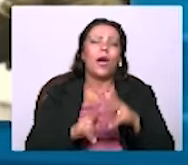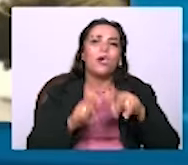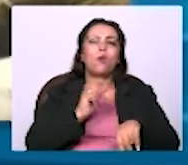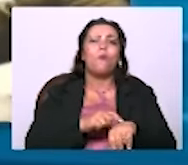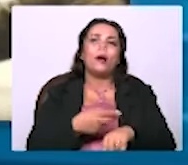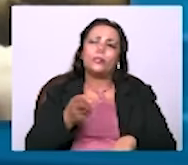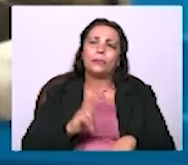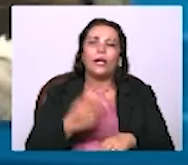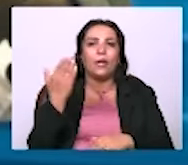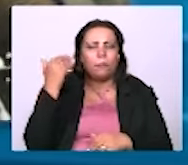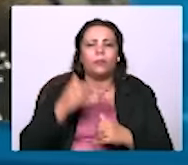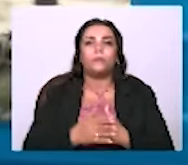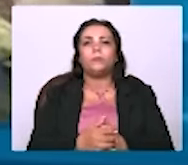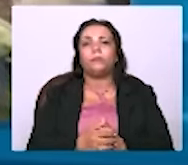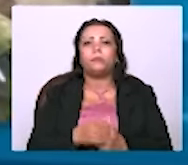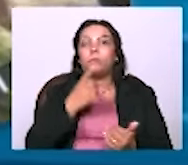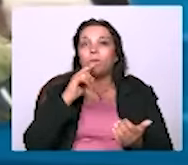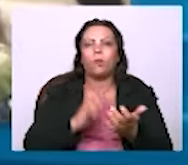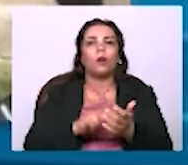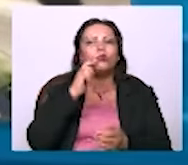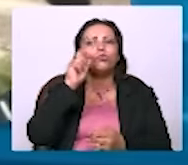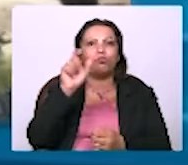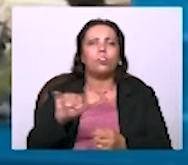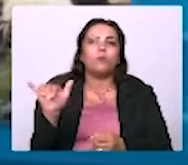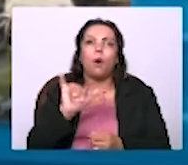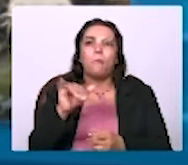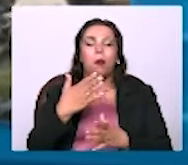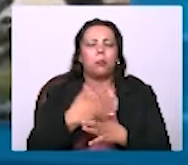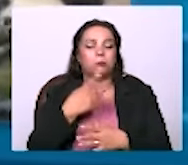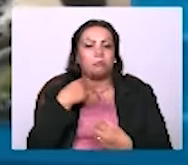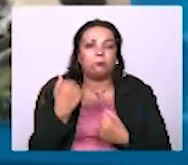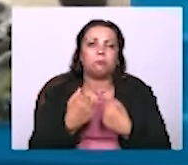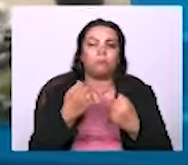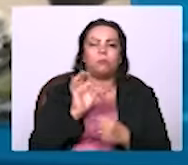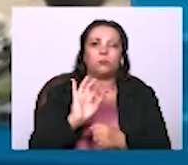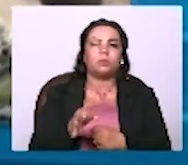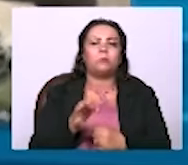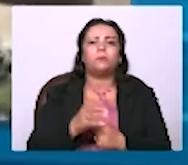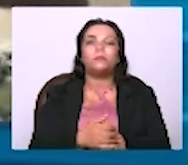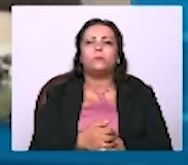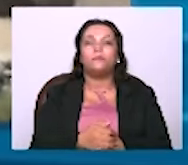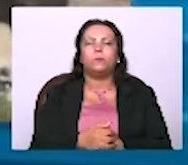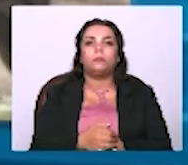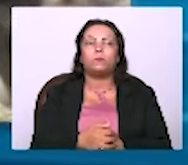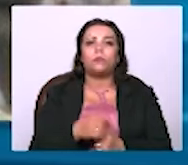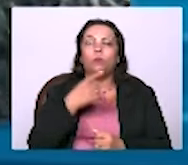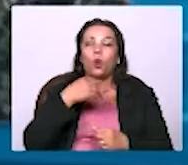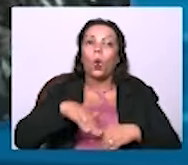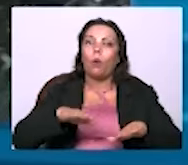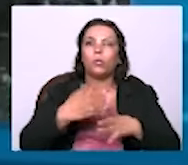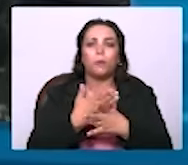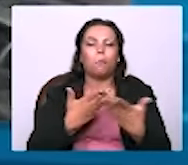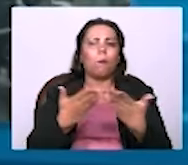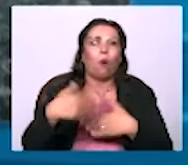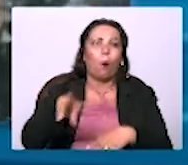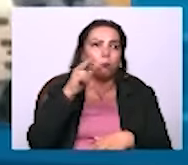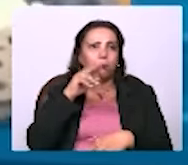سابقه فهو بالتاكيد كان شخصيه مهمه وكاريزما وشخصيه كاريزميه وله حضور كبير